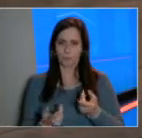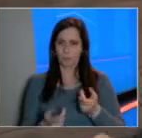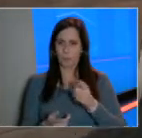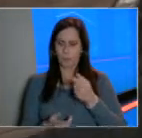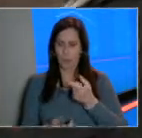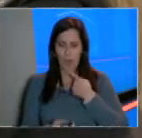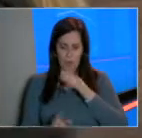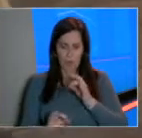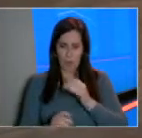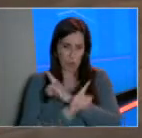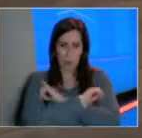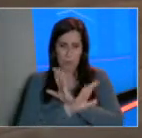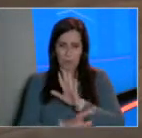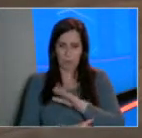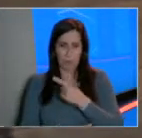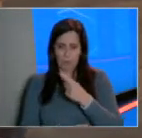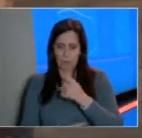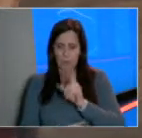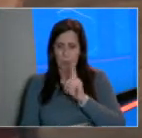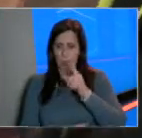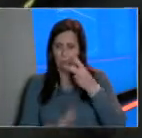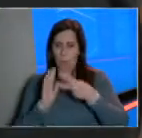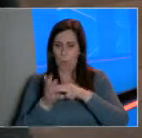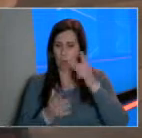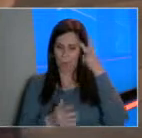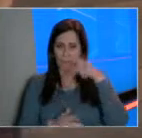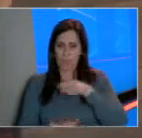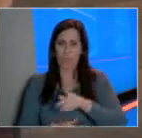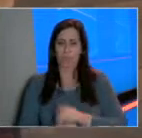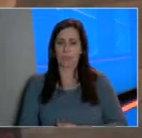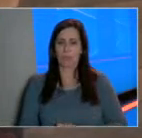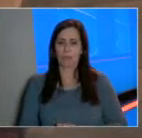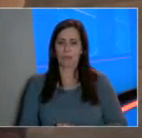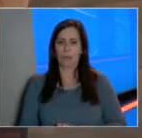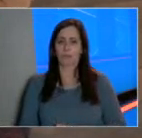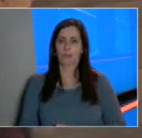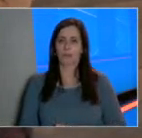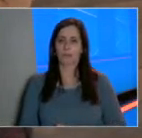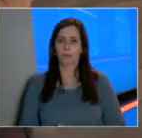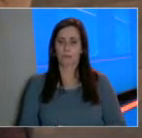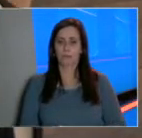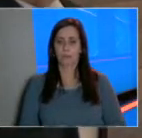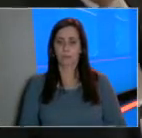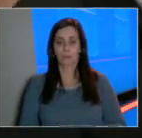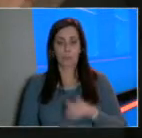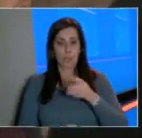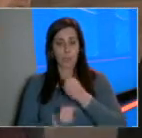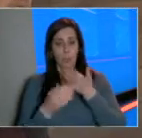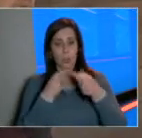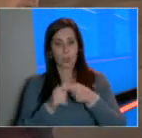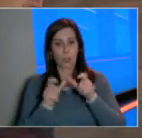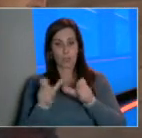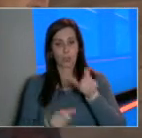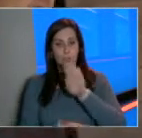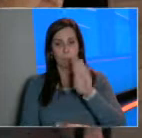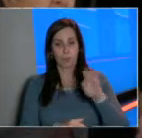אובייקטיבי מהצד, כל אחד יודע לנתח זה, לא צריך להיות פוליטיקאי בשביל לנתח את זה. של... צריך לדעתך לקיים דיון בחסינותו